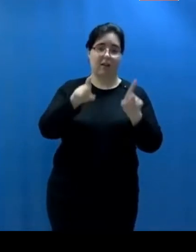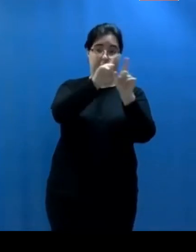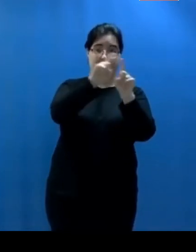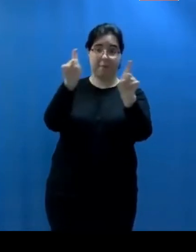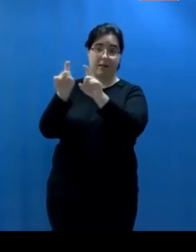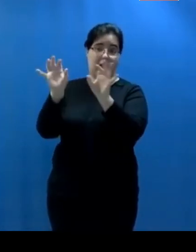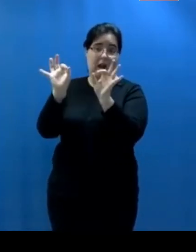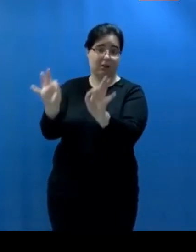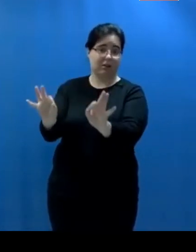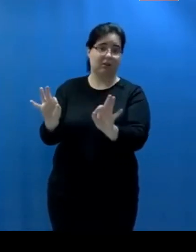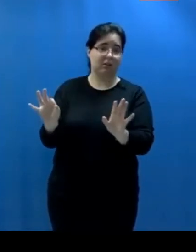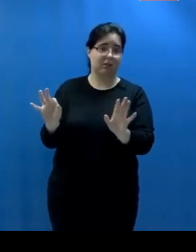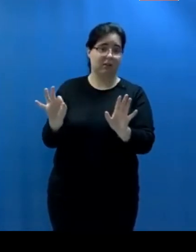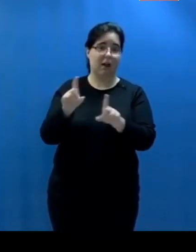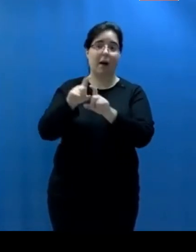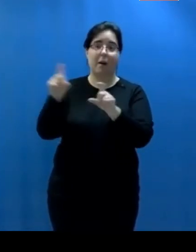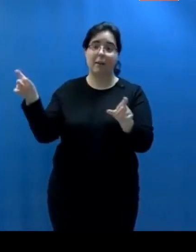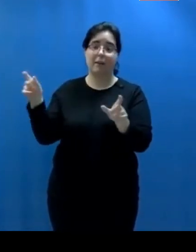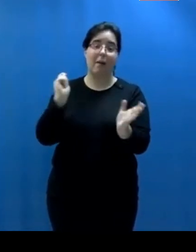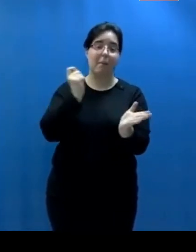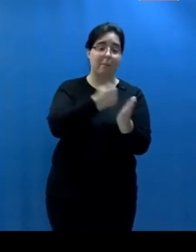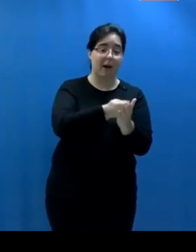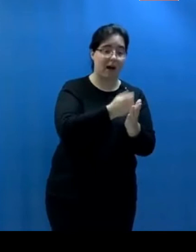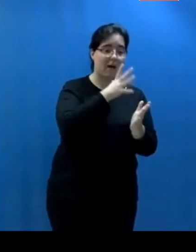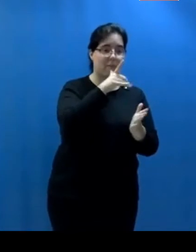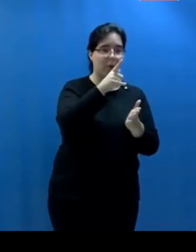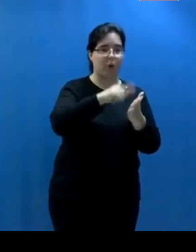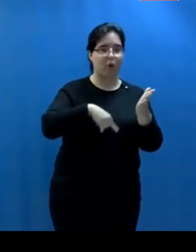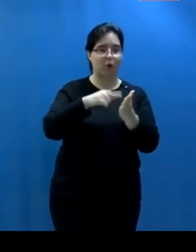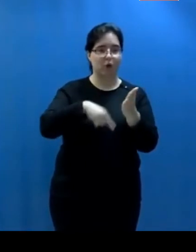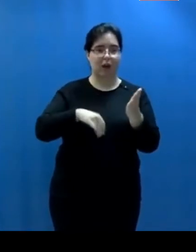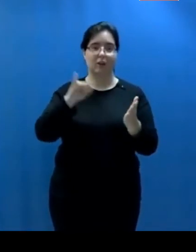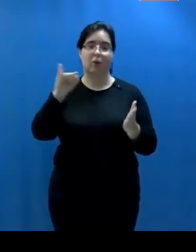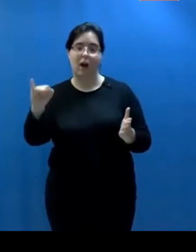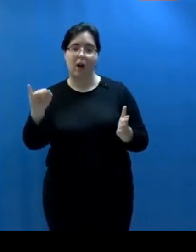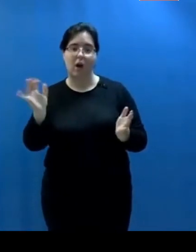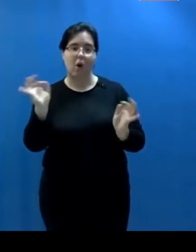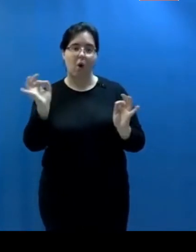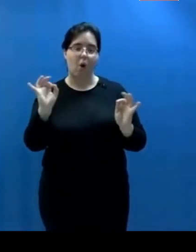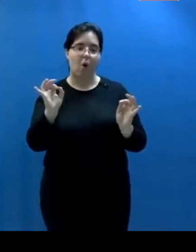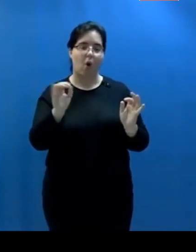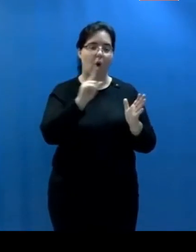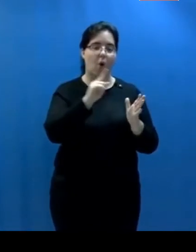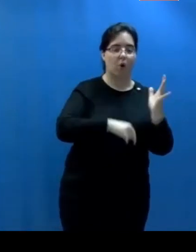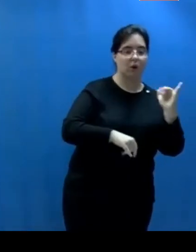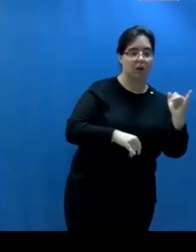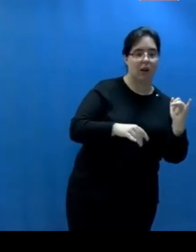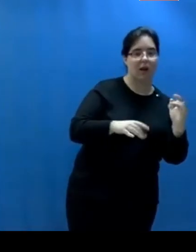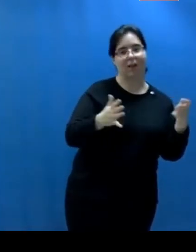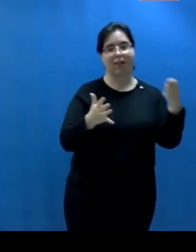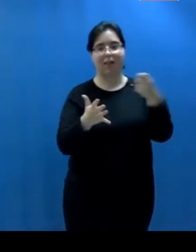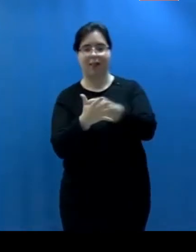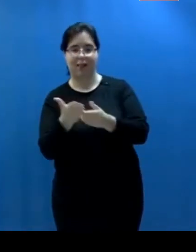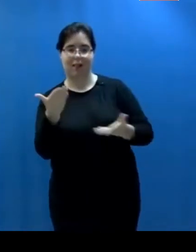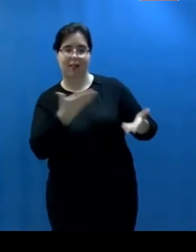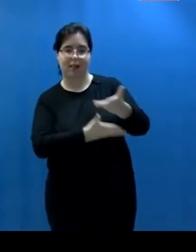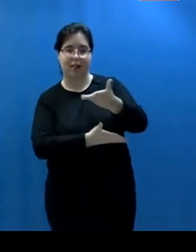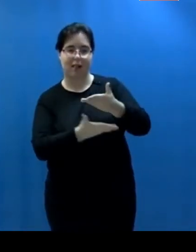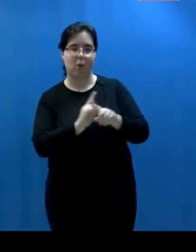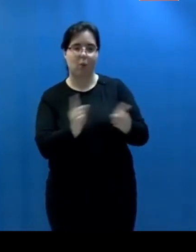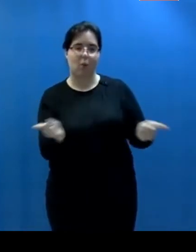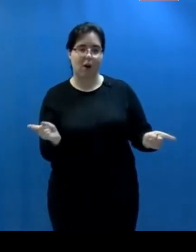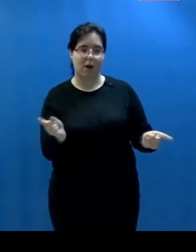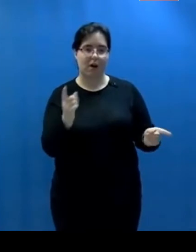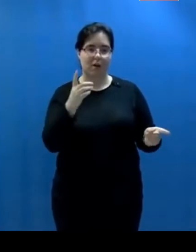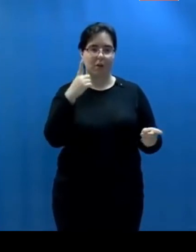són. Les empreses pagaven perquè tenien contractes o tenien els contractes perquè pagaven. S'han preguntat quantes pimes, quants